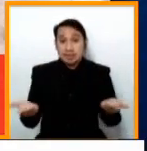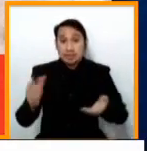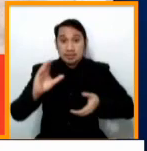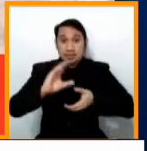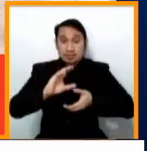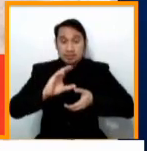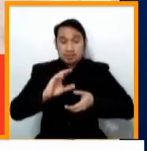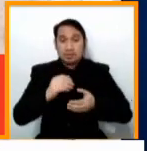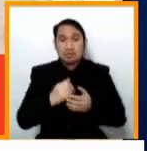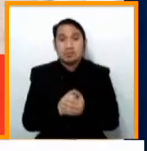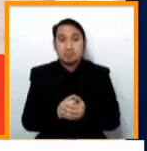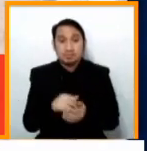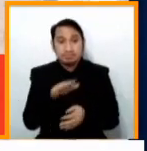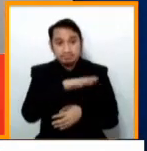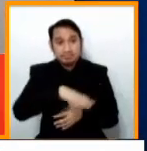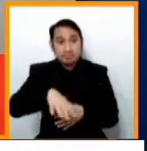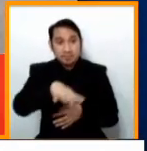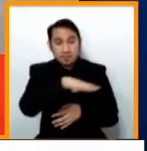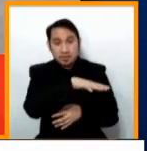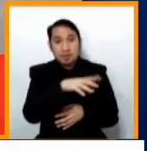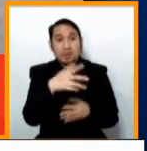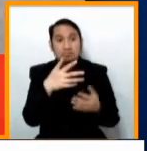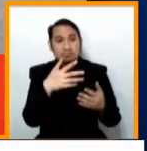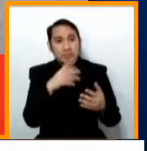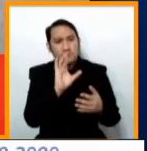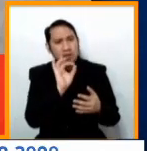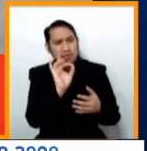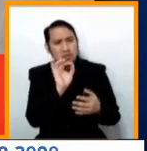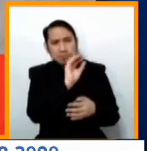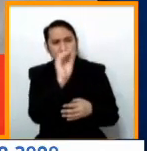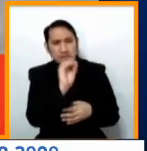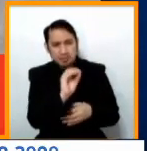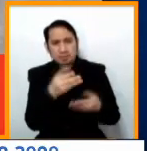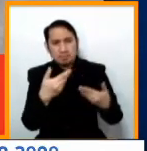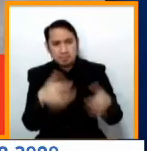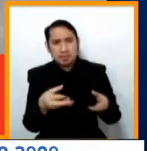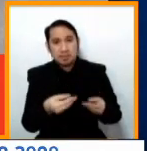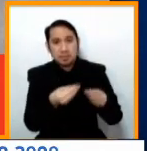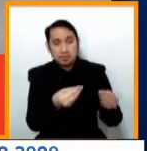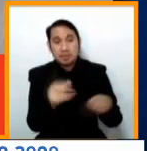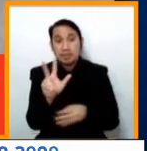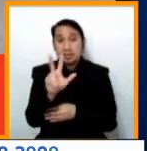na ng qualified beneficiaries ang nabigyan ng ayuda. Mahigit 300,000 pamilya na ang